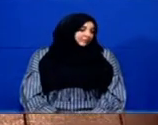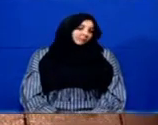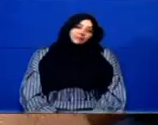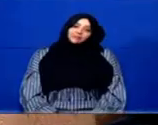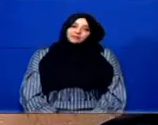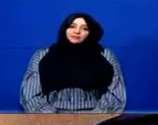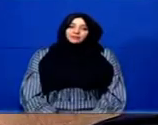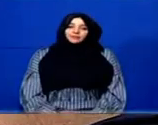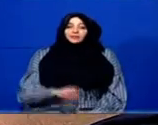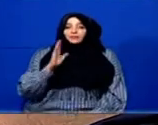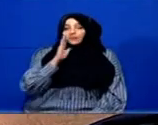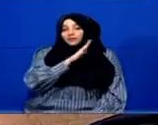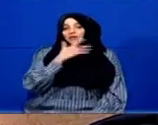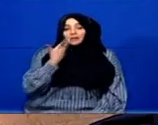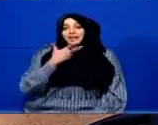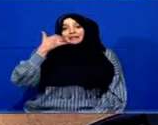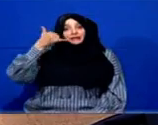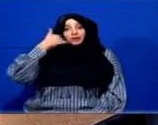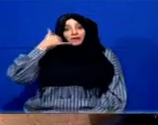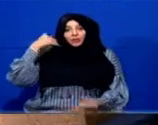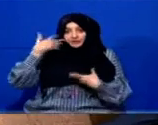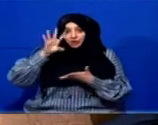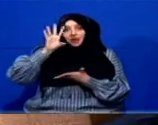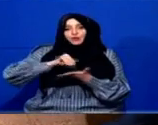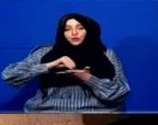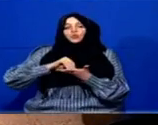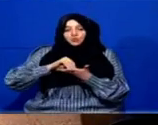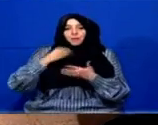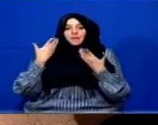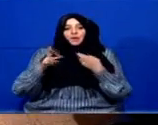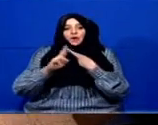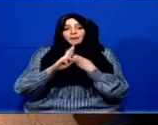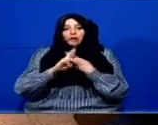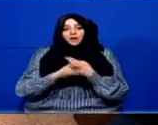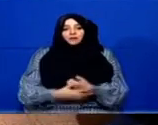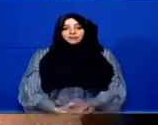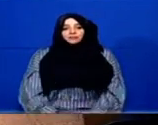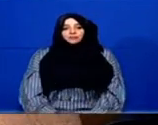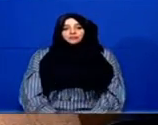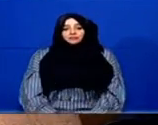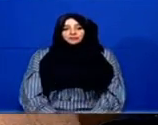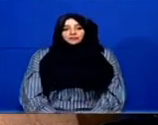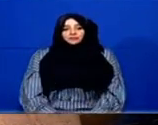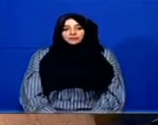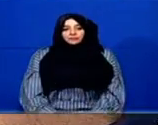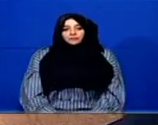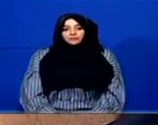طيب نجيب على الاسئله الوارده الى البرنامج شيخنا سعيد يقول صاحب السؤال